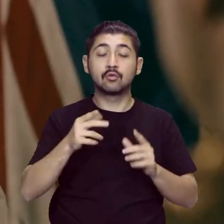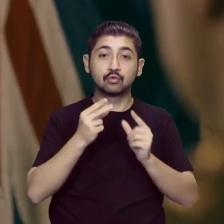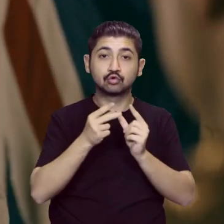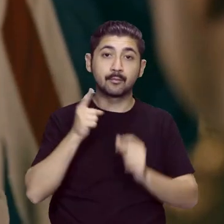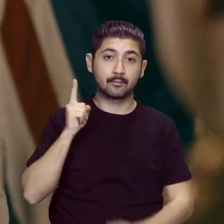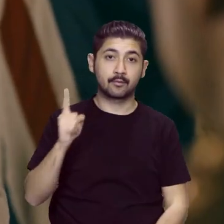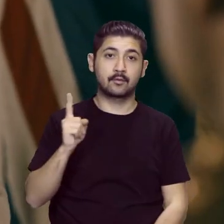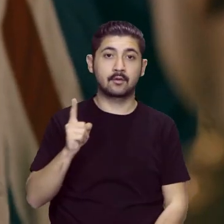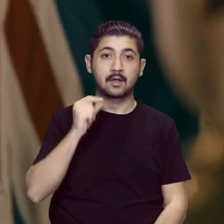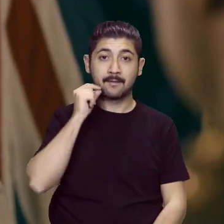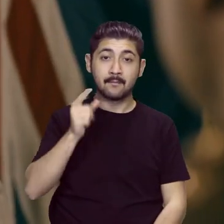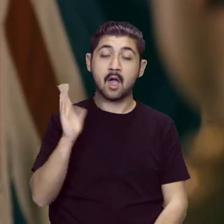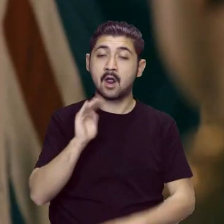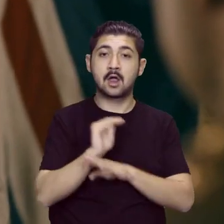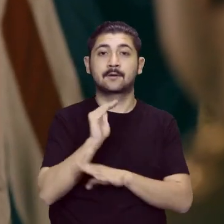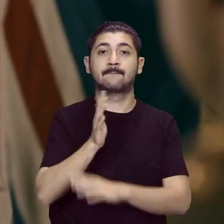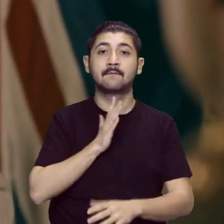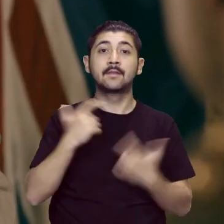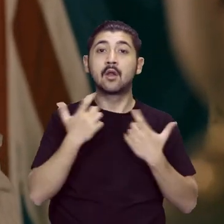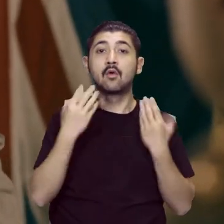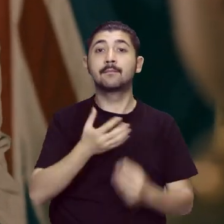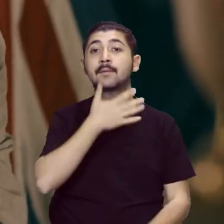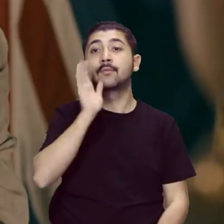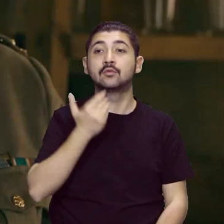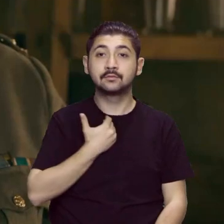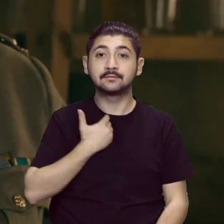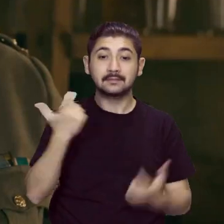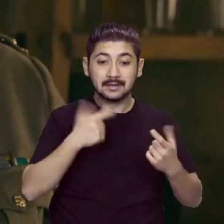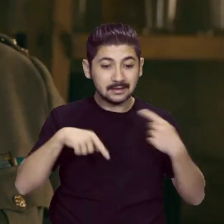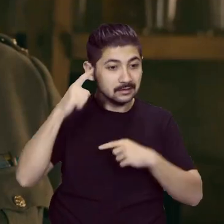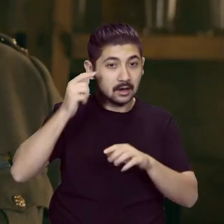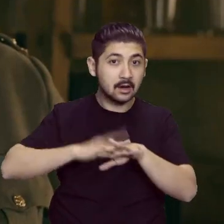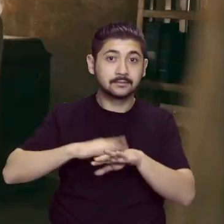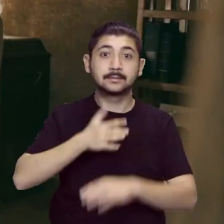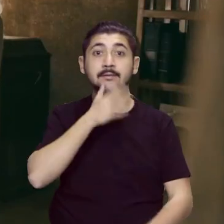Üsküplü. Hala yaşıyor ve nerede olduğunu bilmiyoruz. Ne işler çevirdiğini bilmiyoruz.